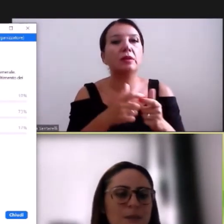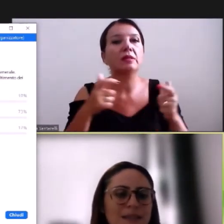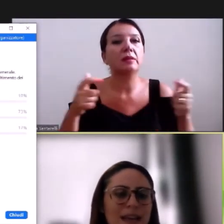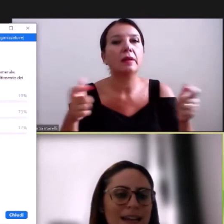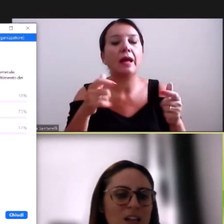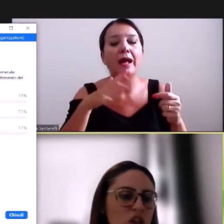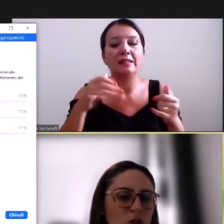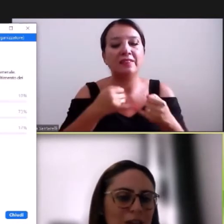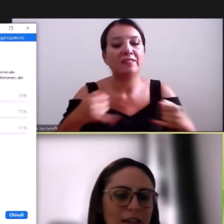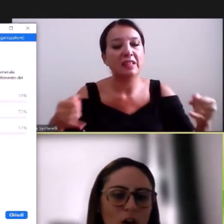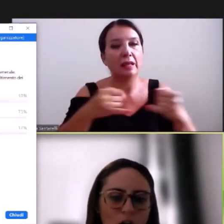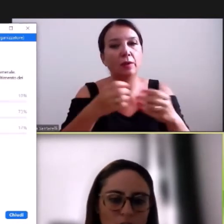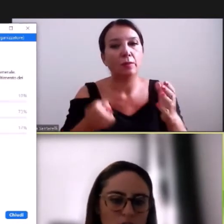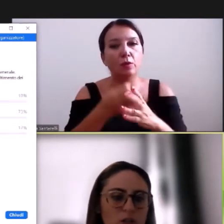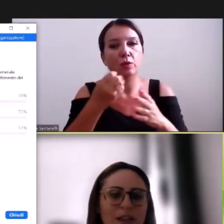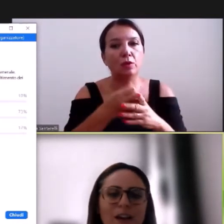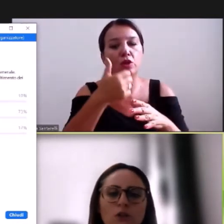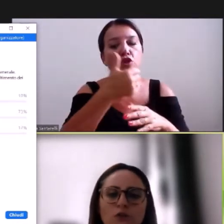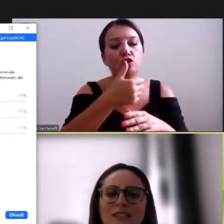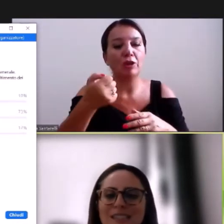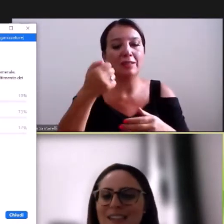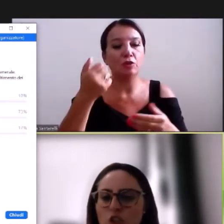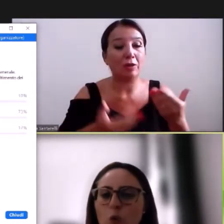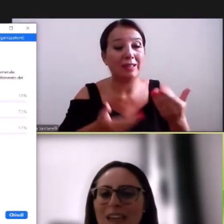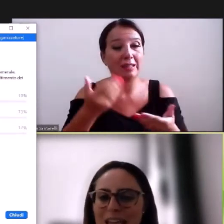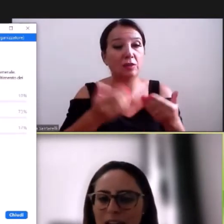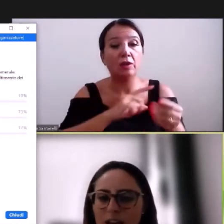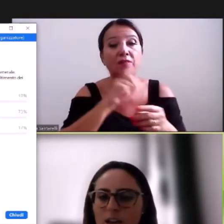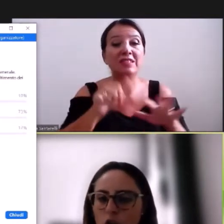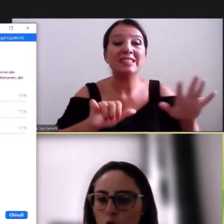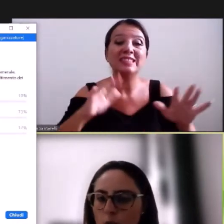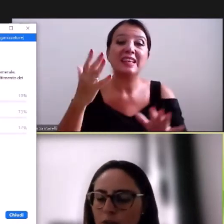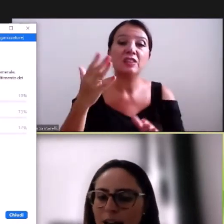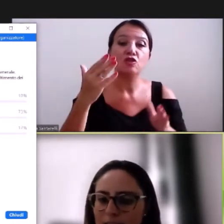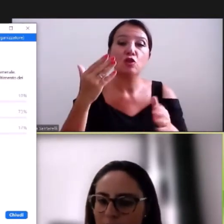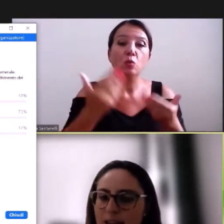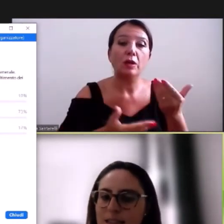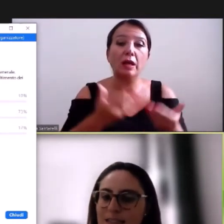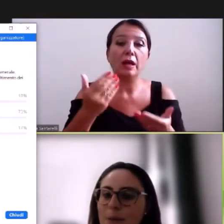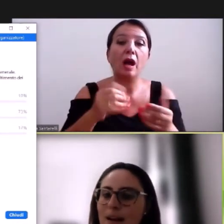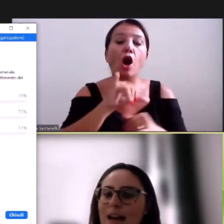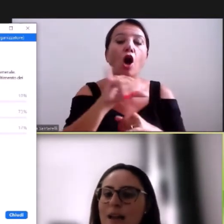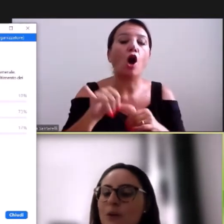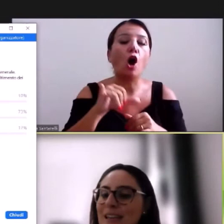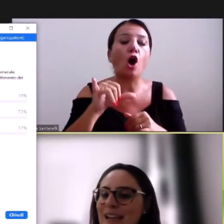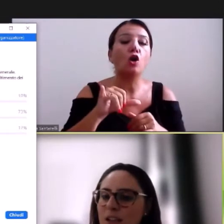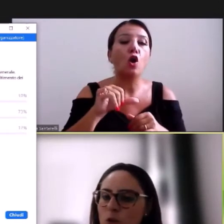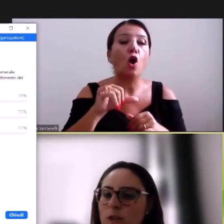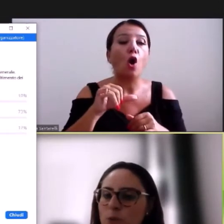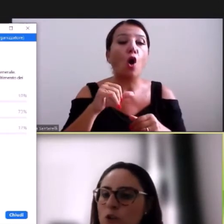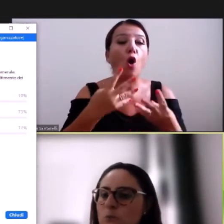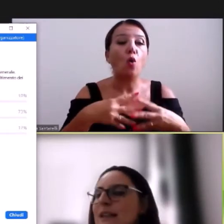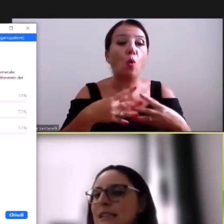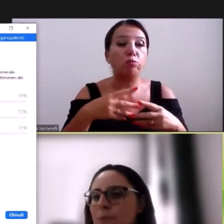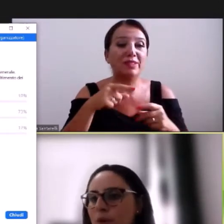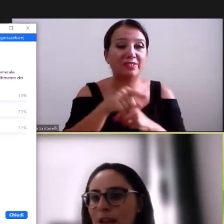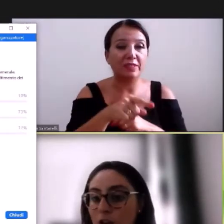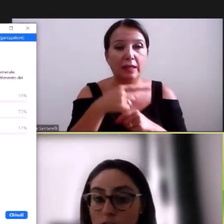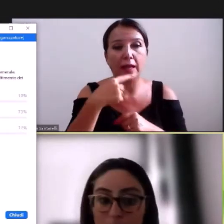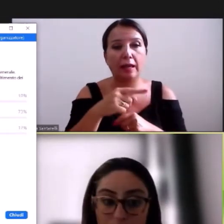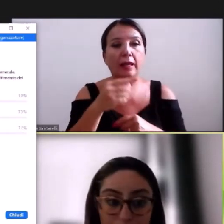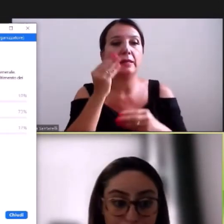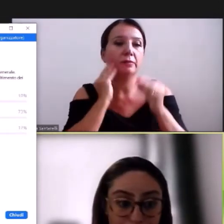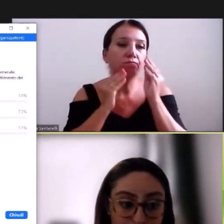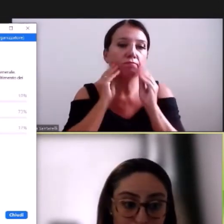produttive. Basti pensare che da 100 kg di olio si ottengono fino a 65 kg di olio lubrificante, senza parlare poi degli altri usi in biocosmesi,